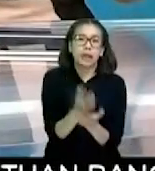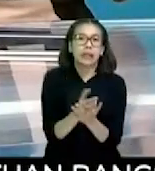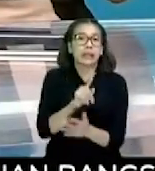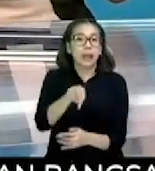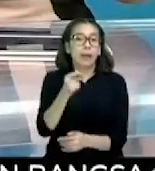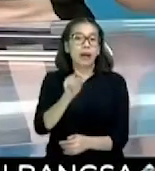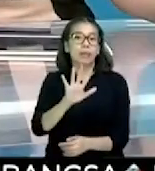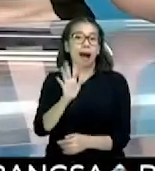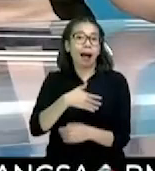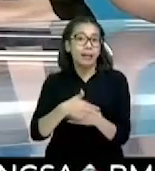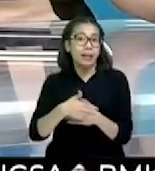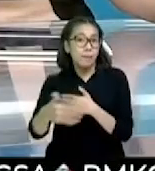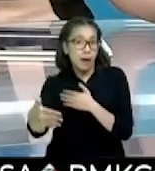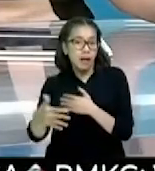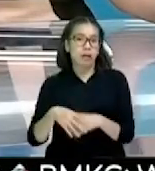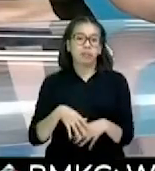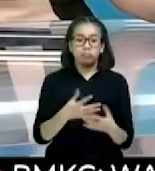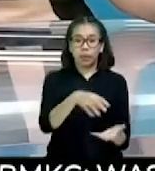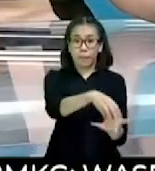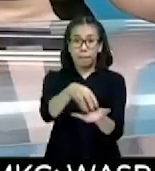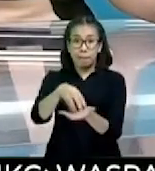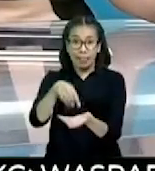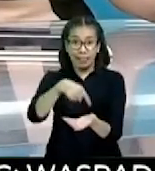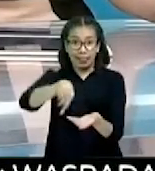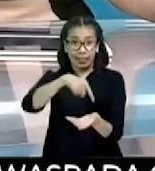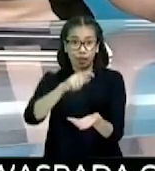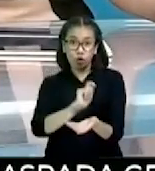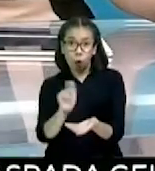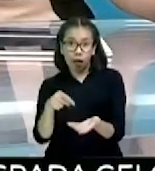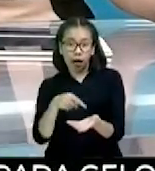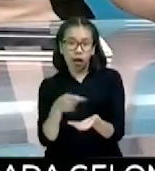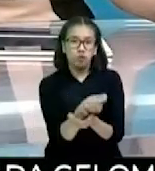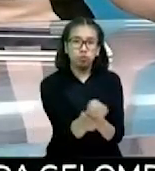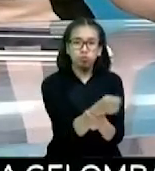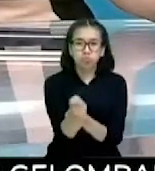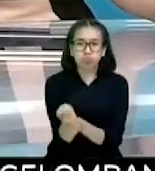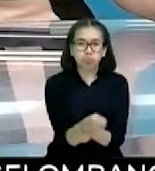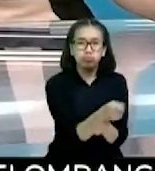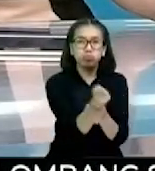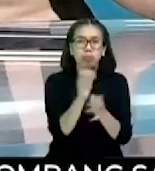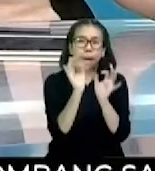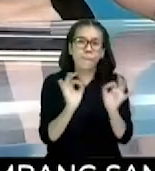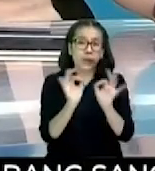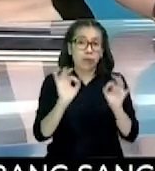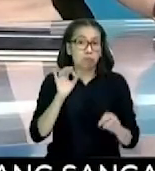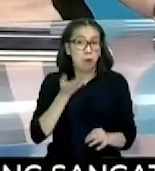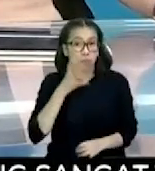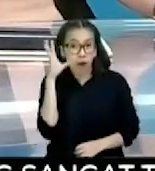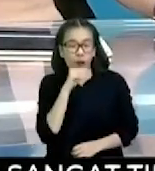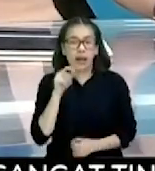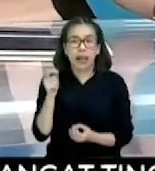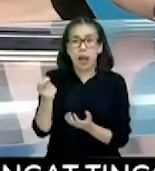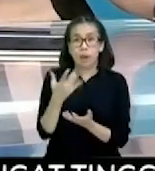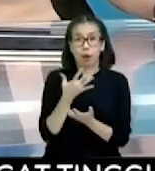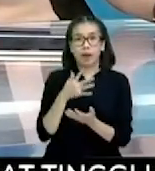hari. Penyemprotan cairan disinfektan dilakukan pihak sekolah untuk mensterilkan seluruh ruangan sekolah. Dan berikut laporan Kevin Pakan